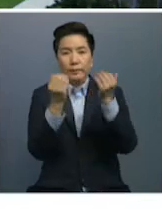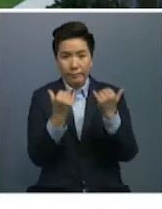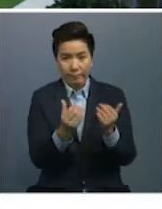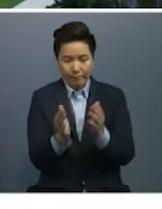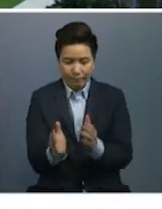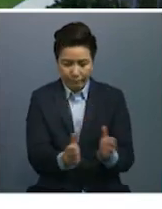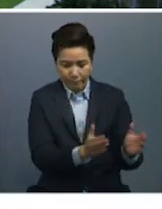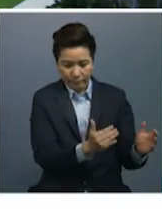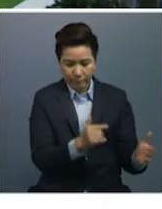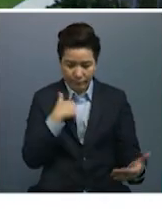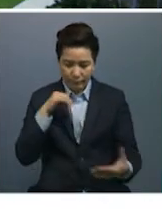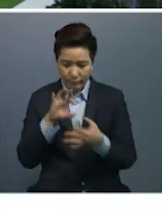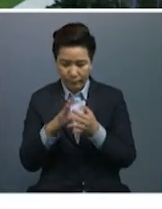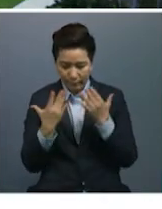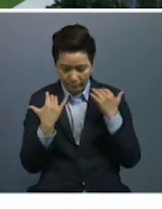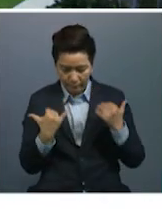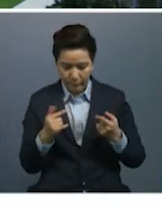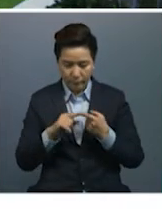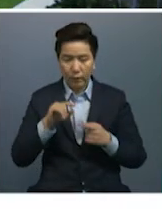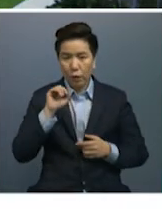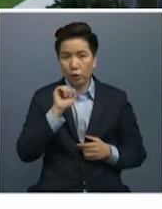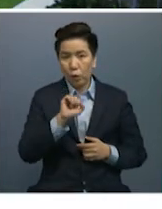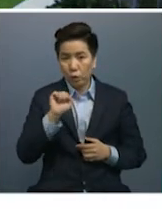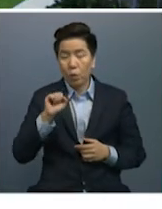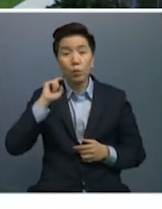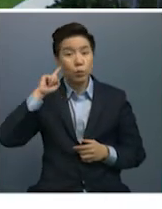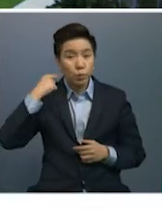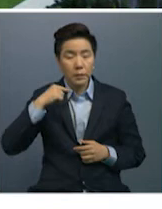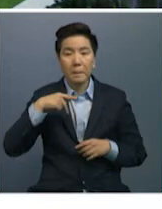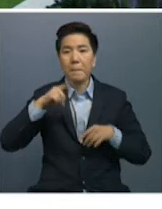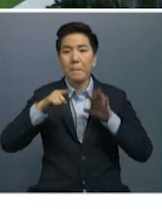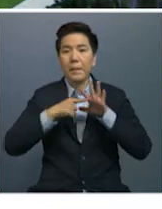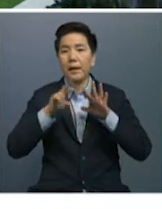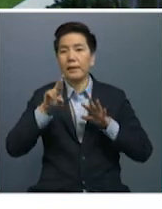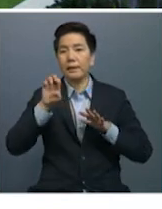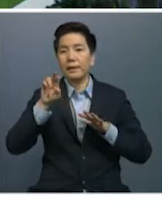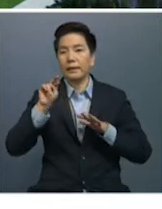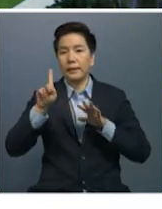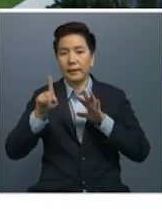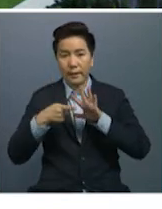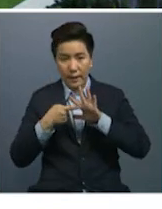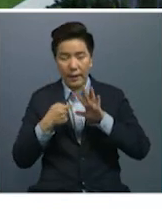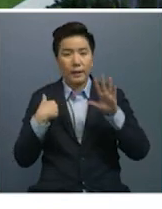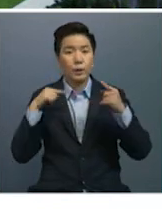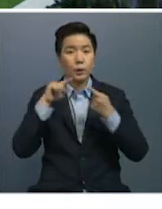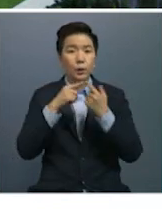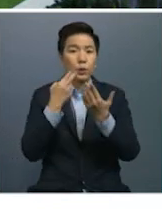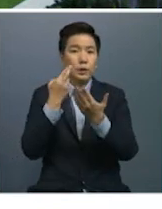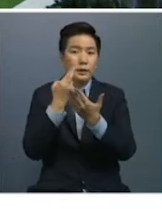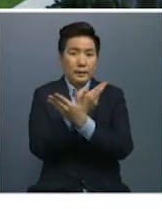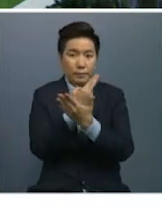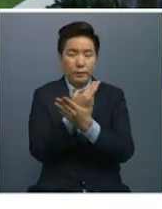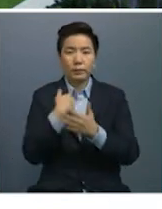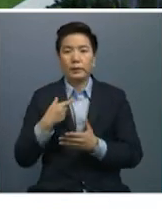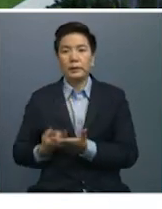เอาปะติดตามกันต่อกับที่การยิงซื้อของส.ส.ปารีณาไกรคุปต์สสจังหวัดพระราชบุรีจากพรรคพลังประชารัฐครับซึ่งยื่นไปถึง